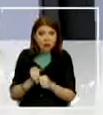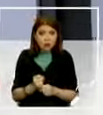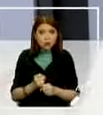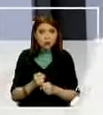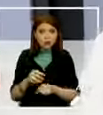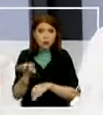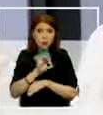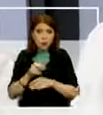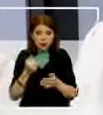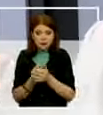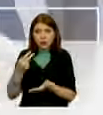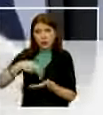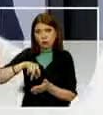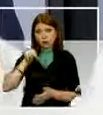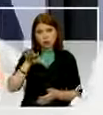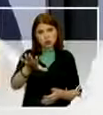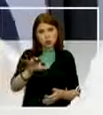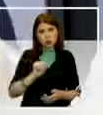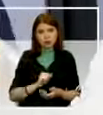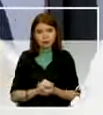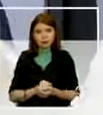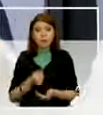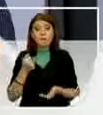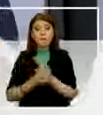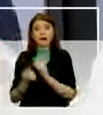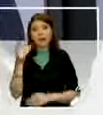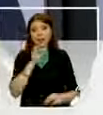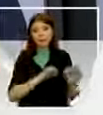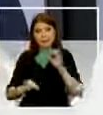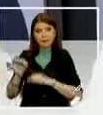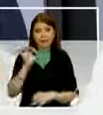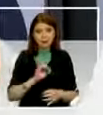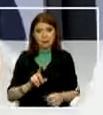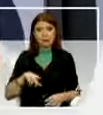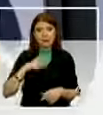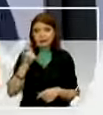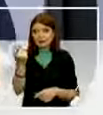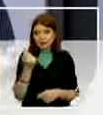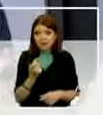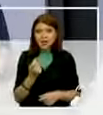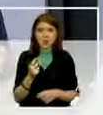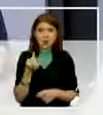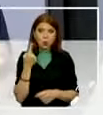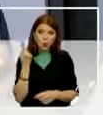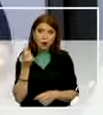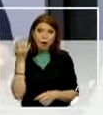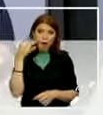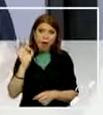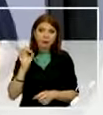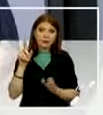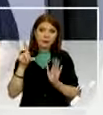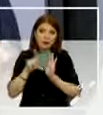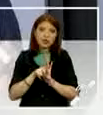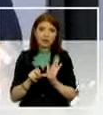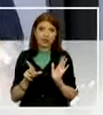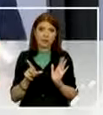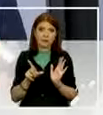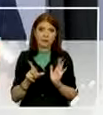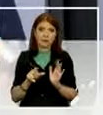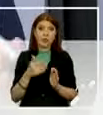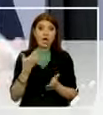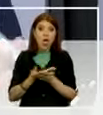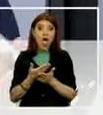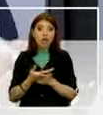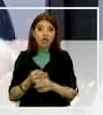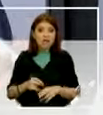până în anul 2025. Până la 1 septembrie să se vină cu un alt act normativ.